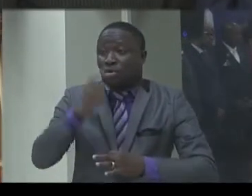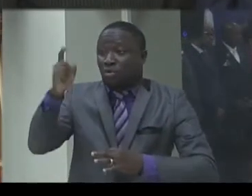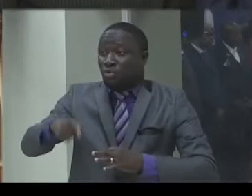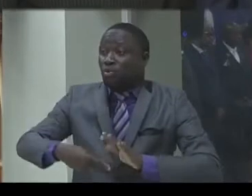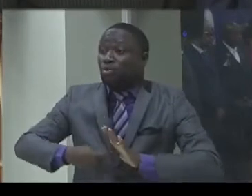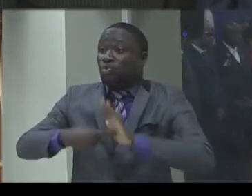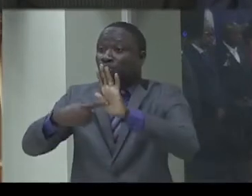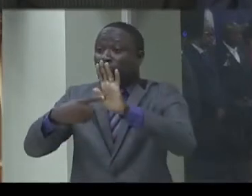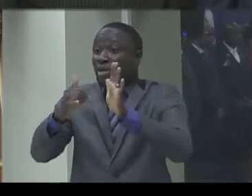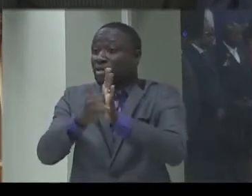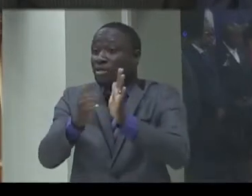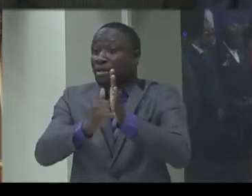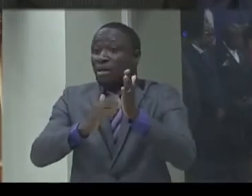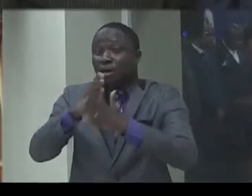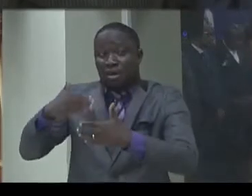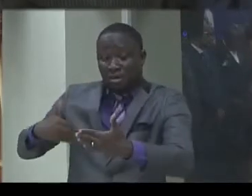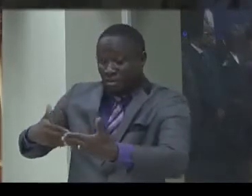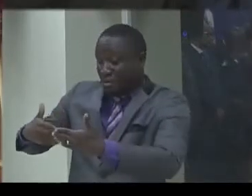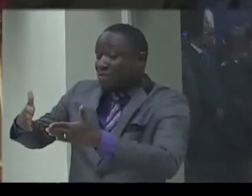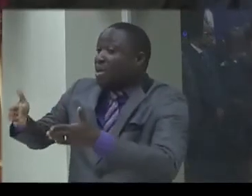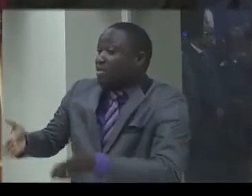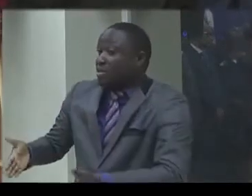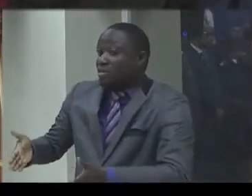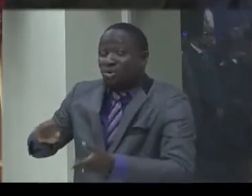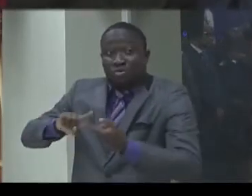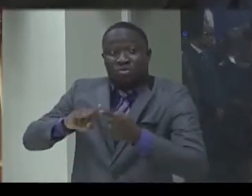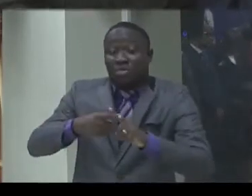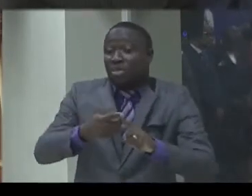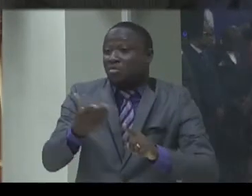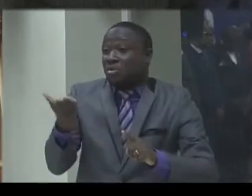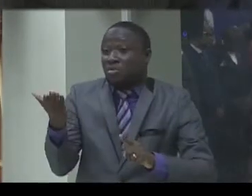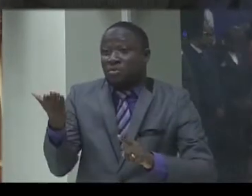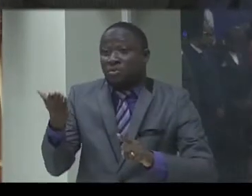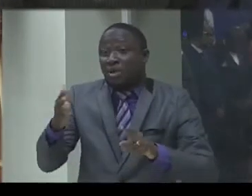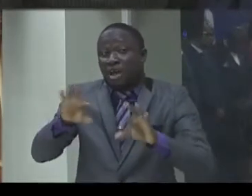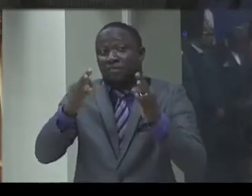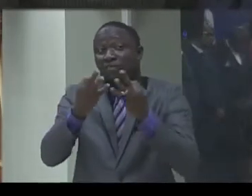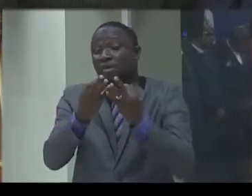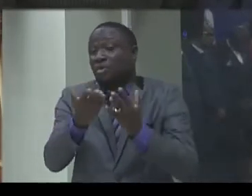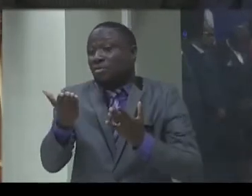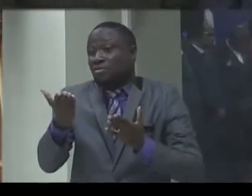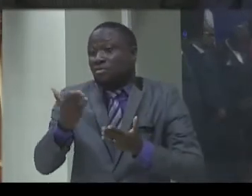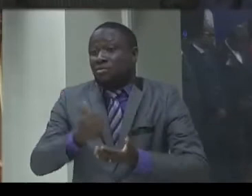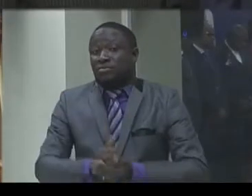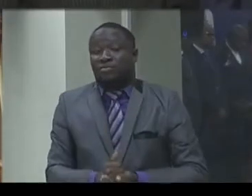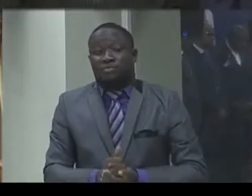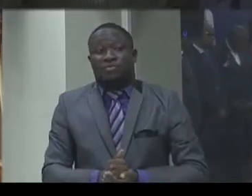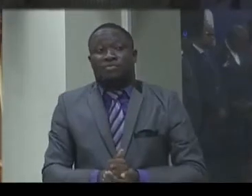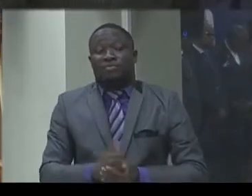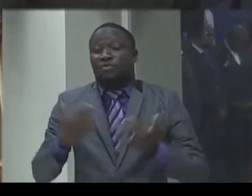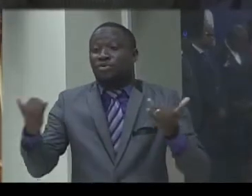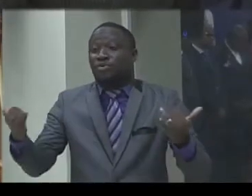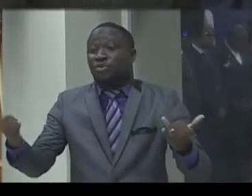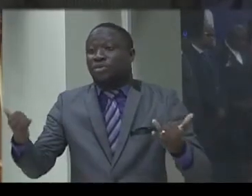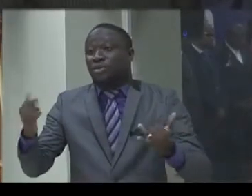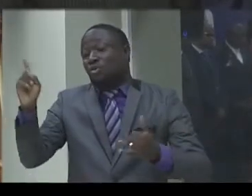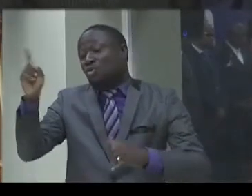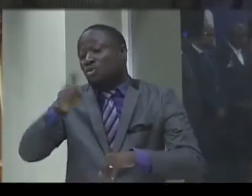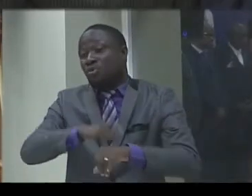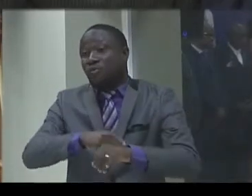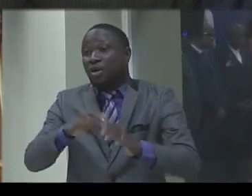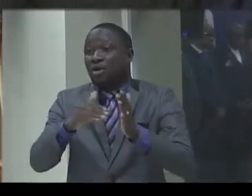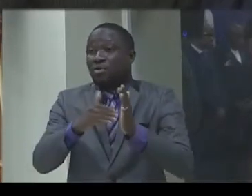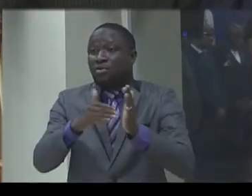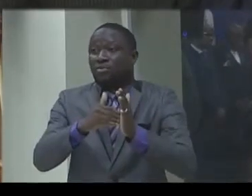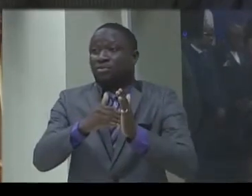manifestel anve wazen nou zanmin ak fammin jodi ya yon fwa anko